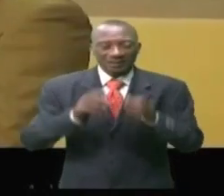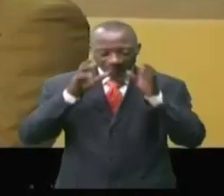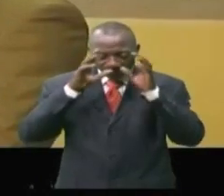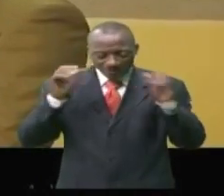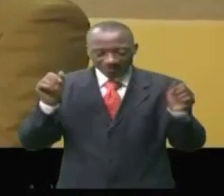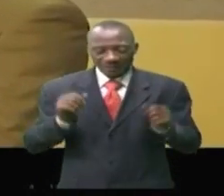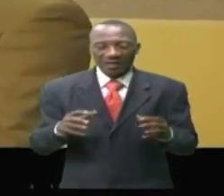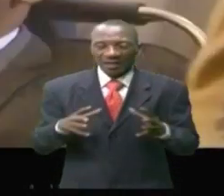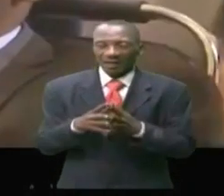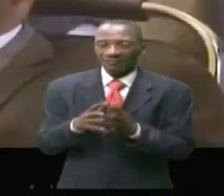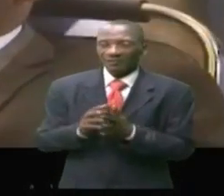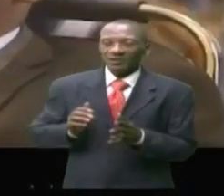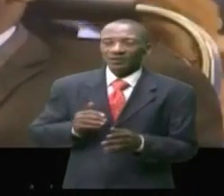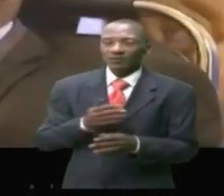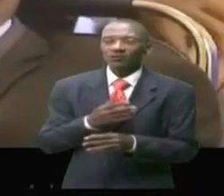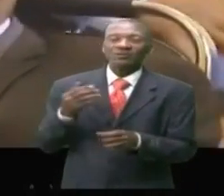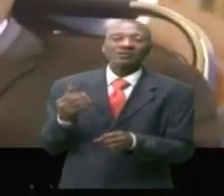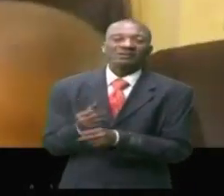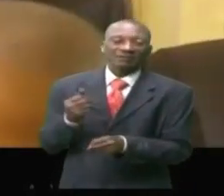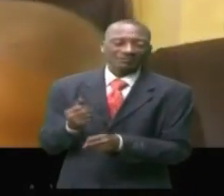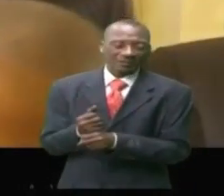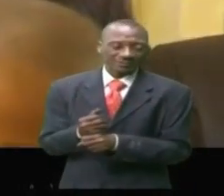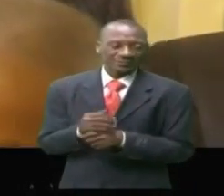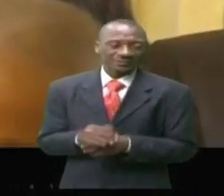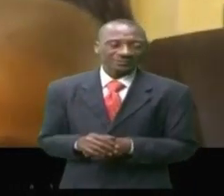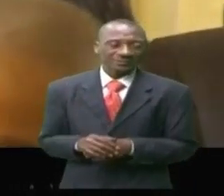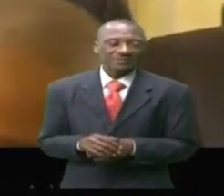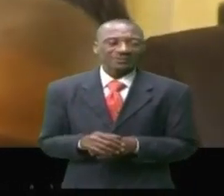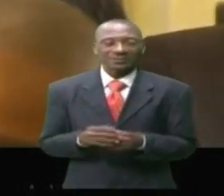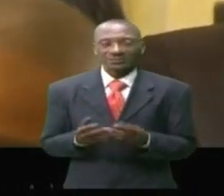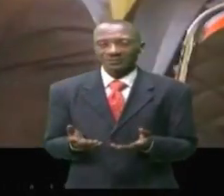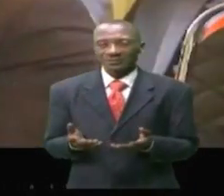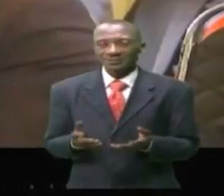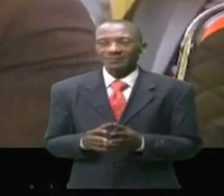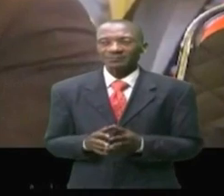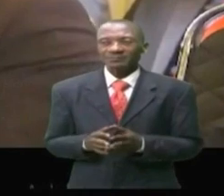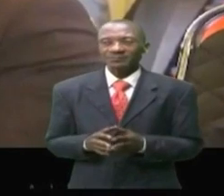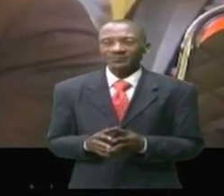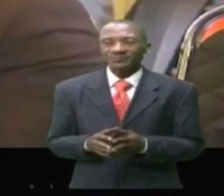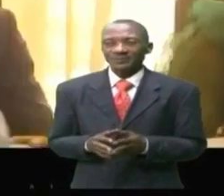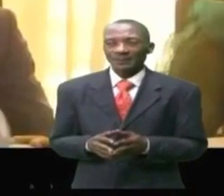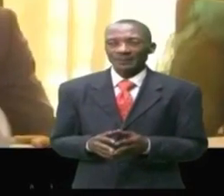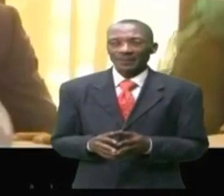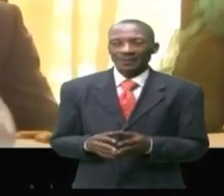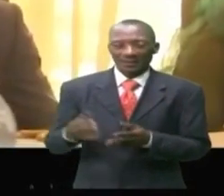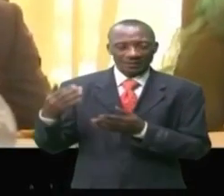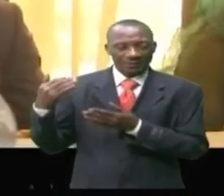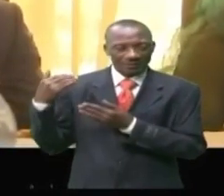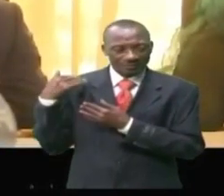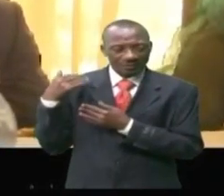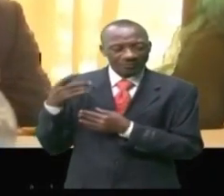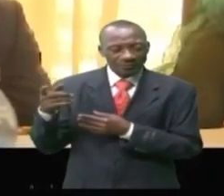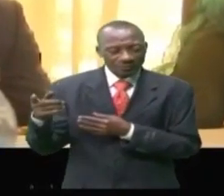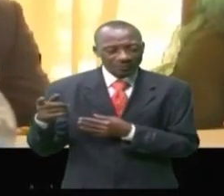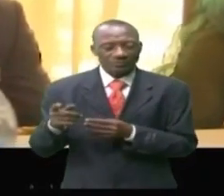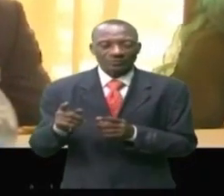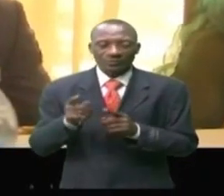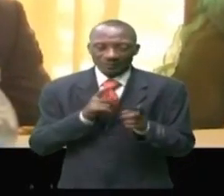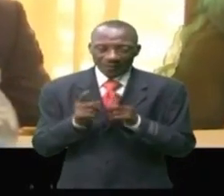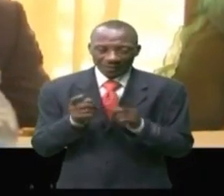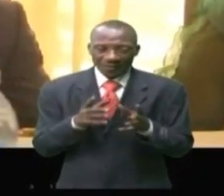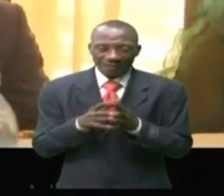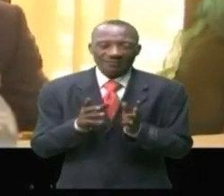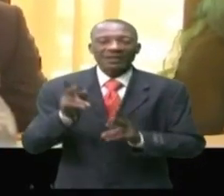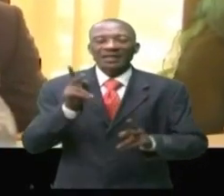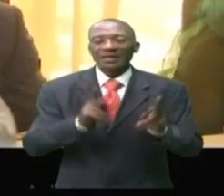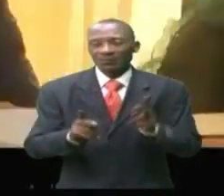pas par les antivaleurs. La maximisation des recettes pour l'atteinte des assignations et le cheval de bataille du nouveau chef de la direction provinciale de